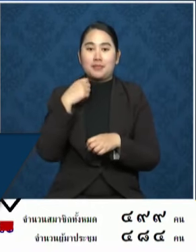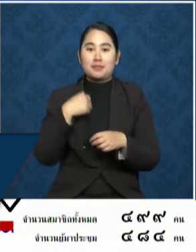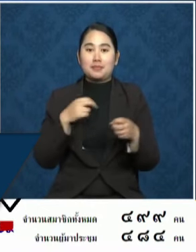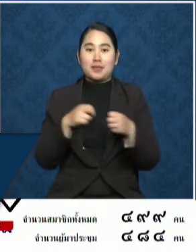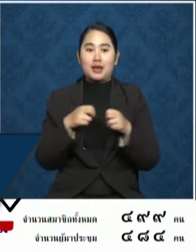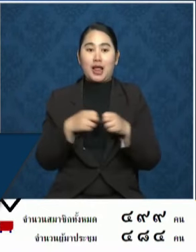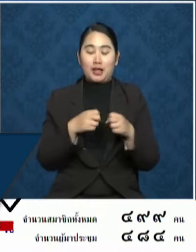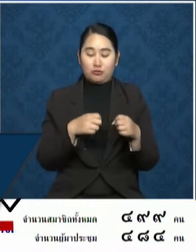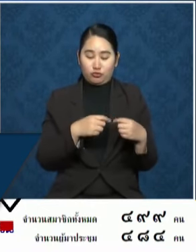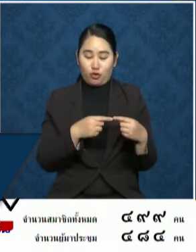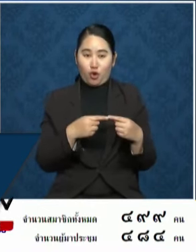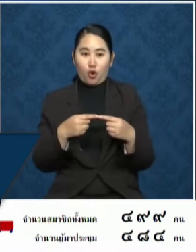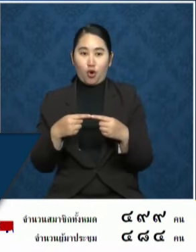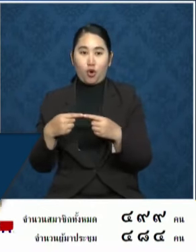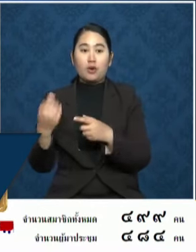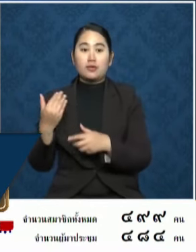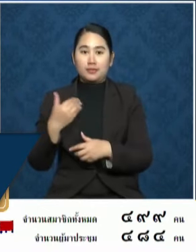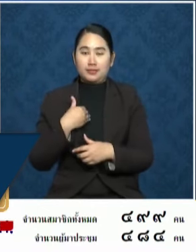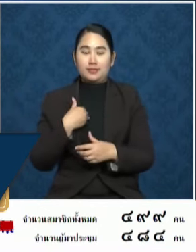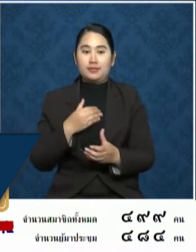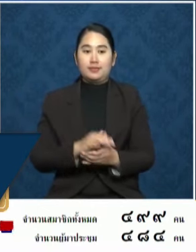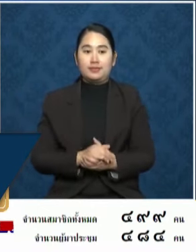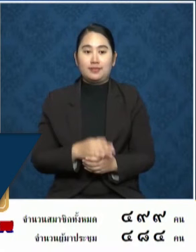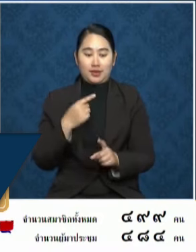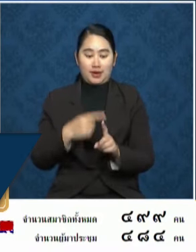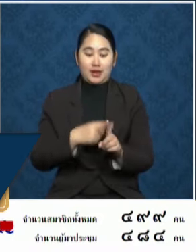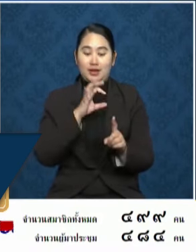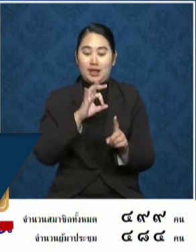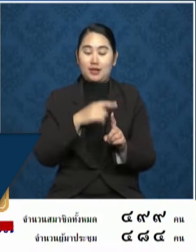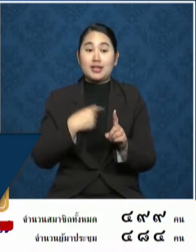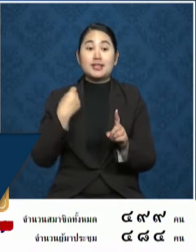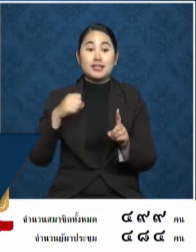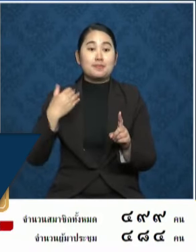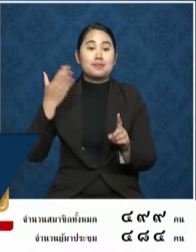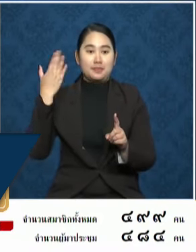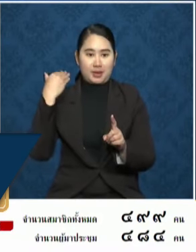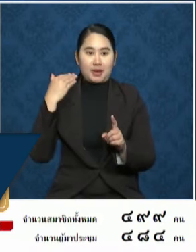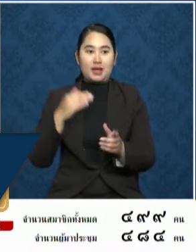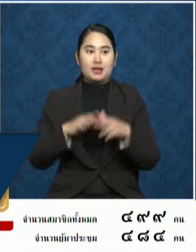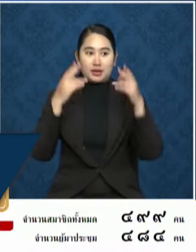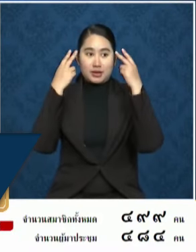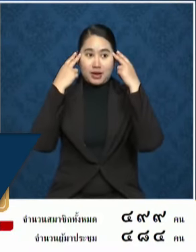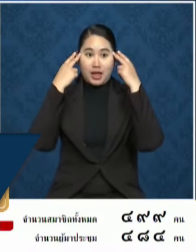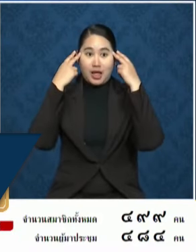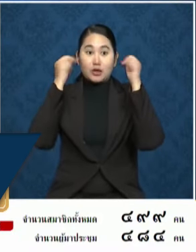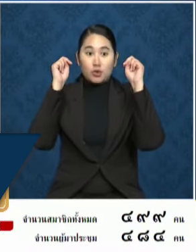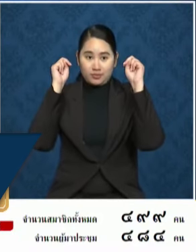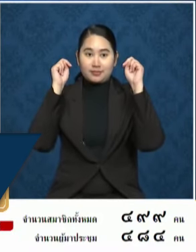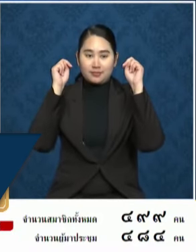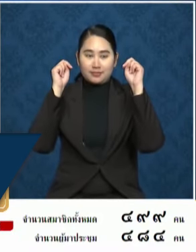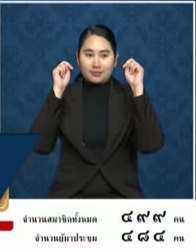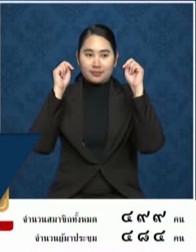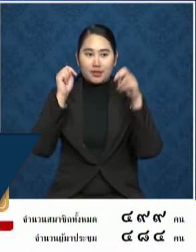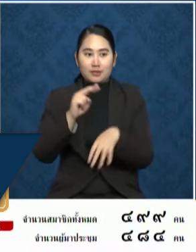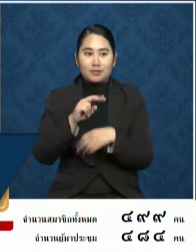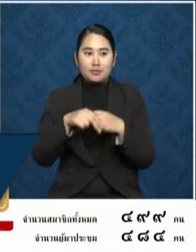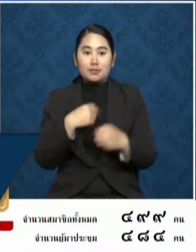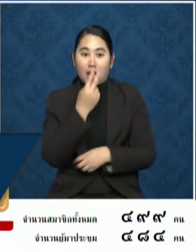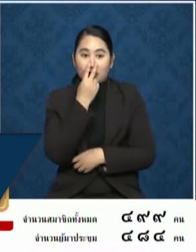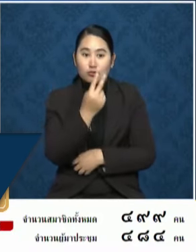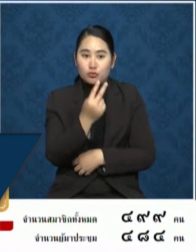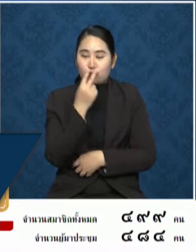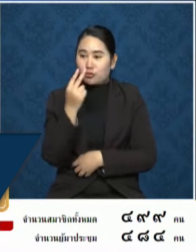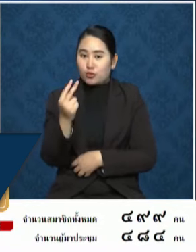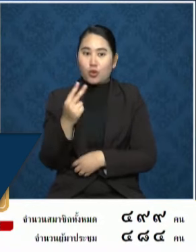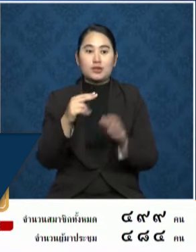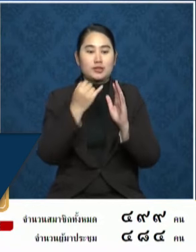ต่อเนื่องไปอีกหลายปีตลอดเดือนกันยายนนะครับตุลาคมพฤศจิกายนที่ผ่านมาท่านนายกรัฐมนตรีนะครับก็ได้เดินลงเดินทางไปลงพื้นที่